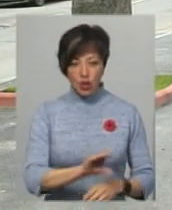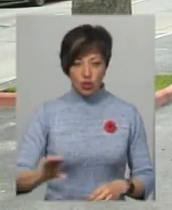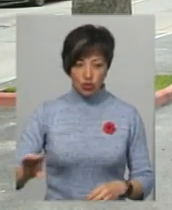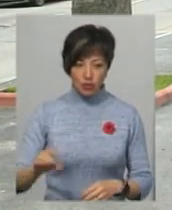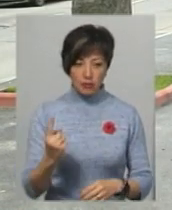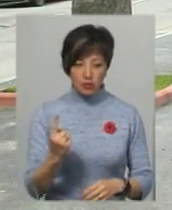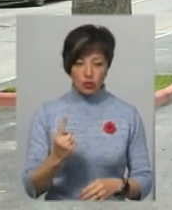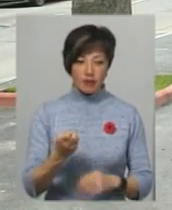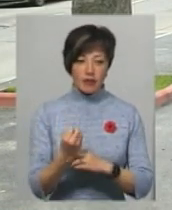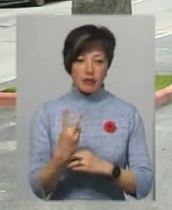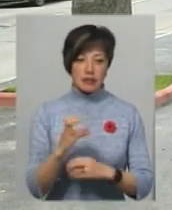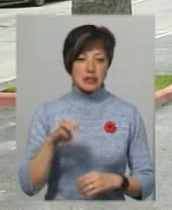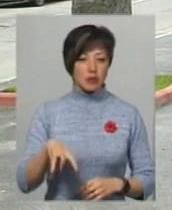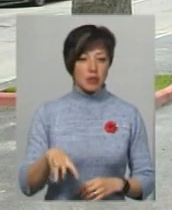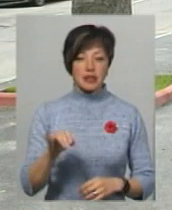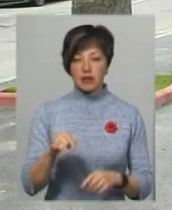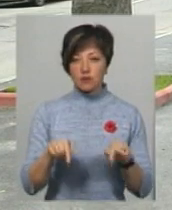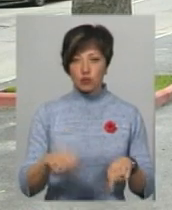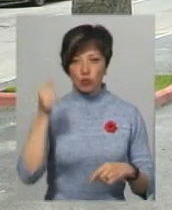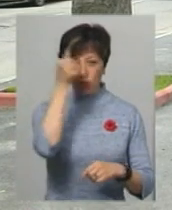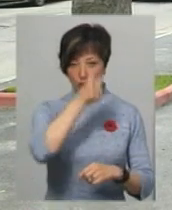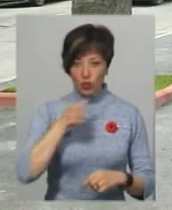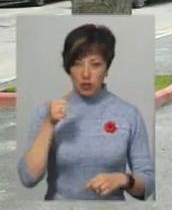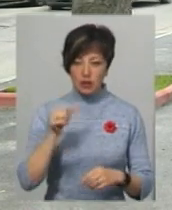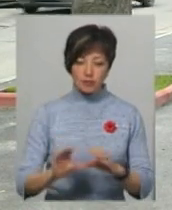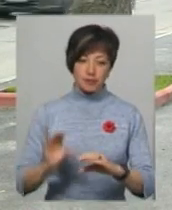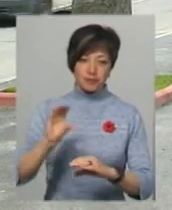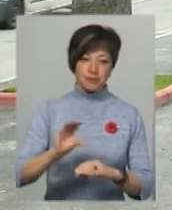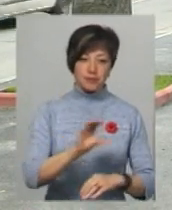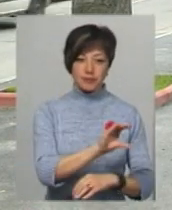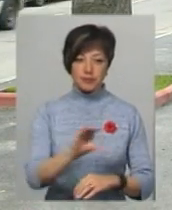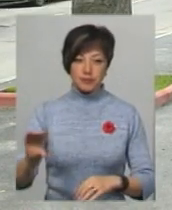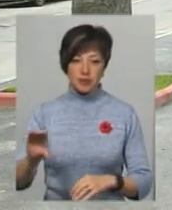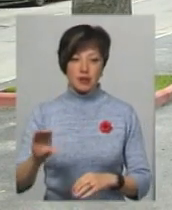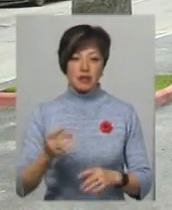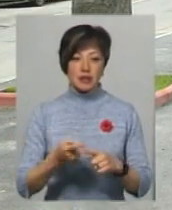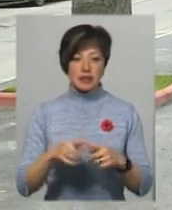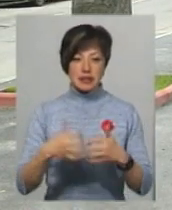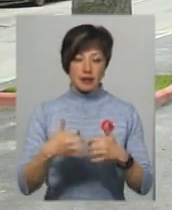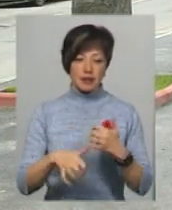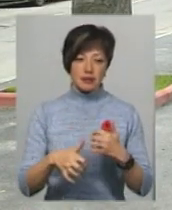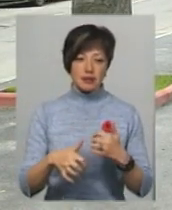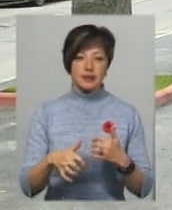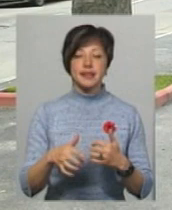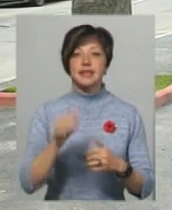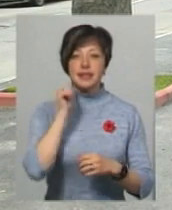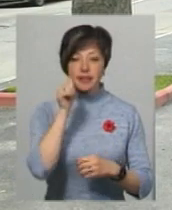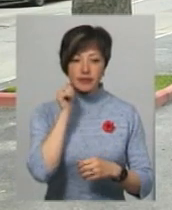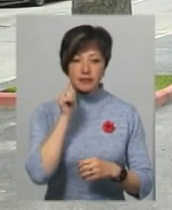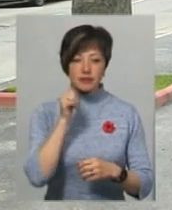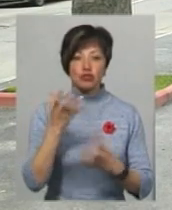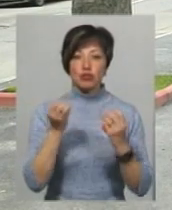шар товщиною 12 см, і цього року поверх цього шару укладено вже середній шар. Ще зверху буде